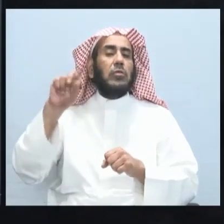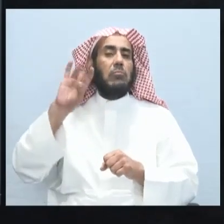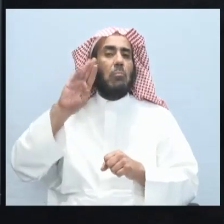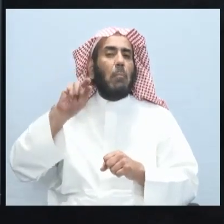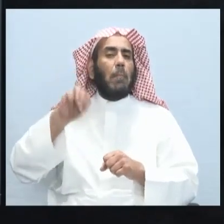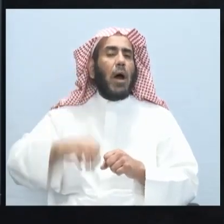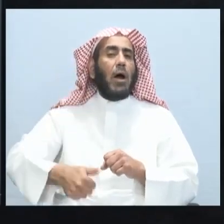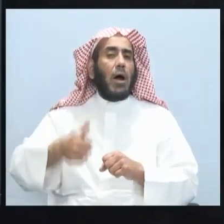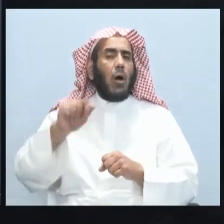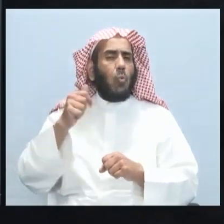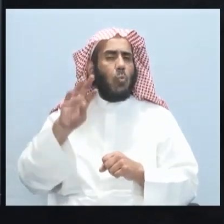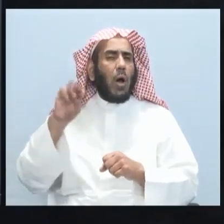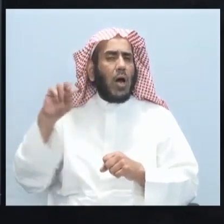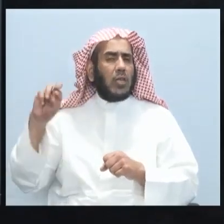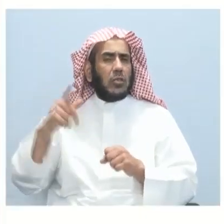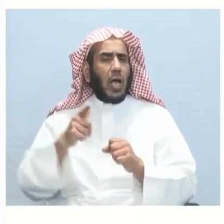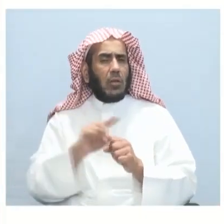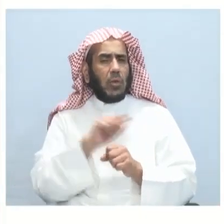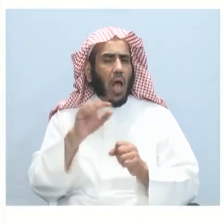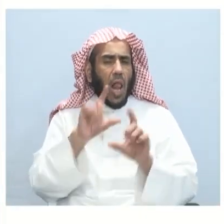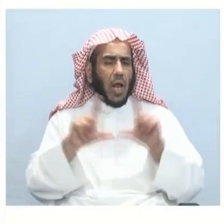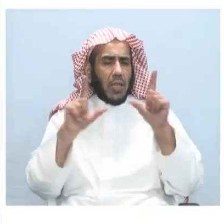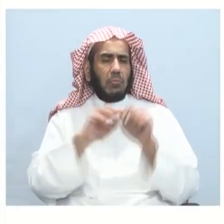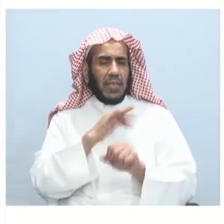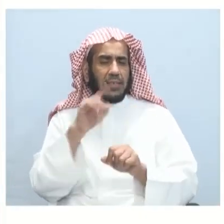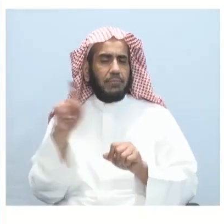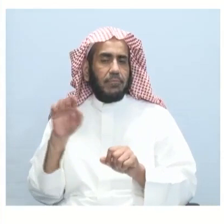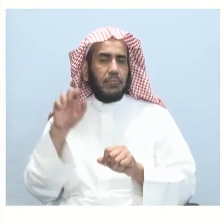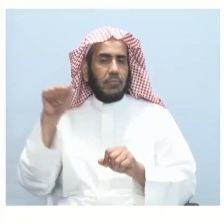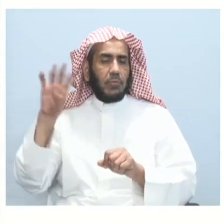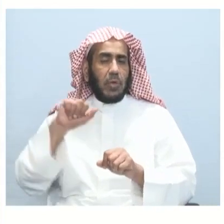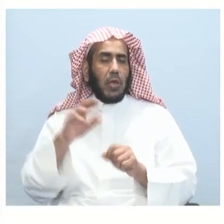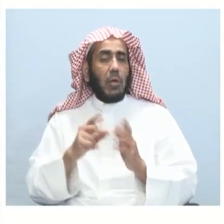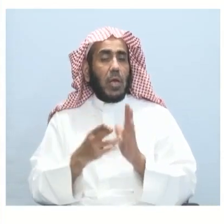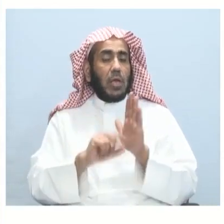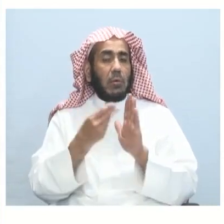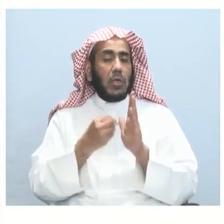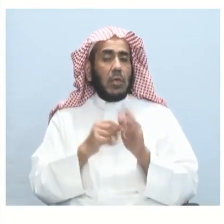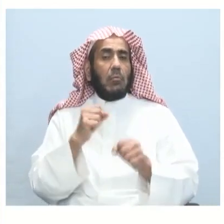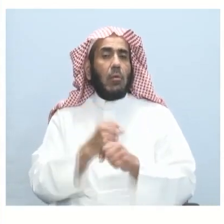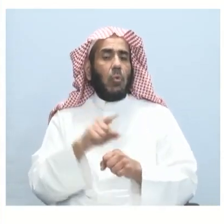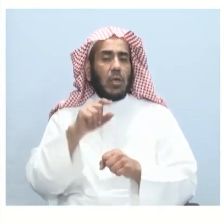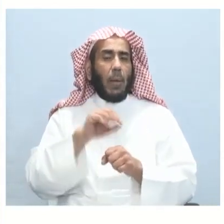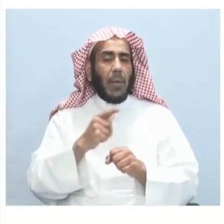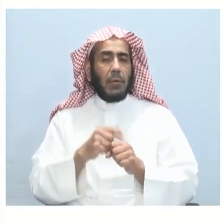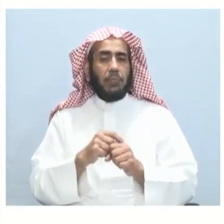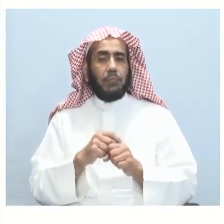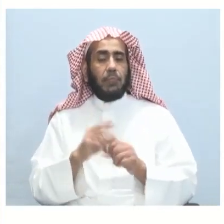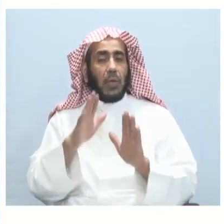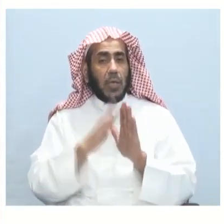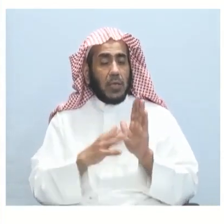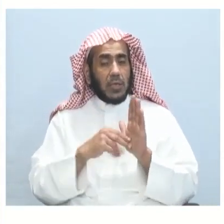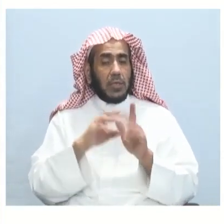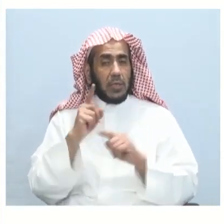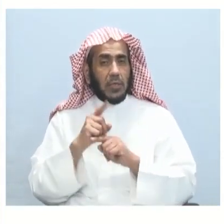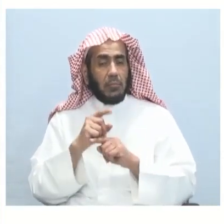ارت اذا ذكرنا ان تكون البيانات لدينا رقميه نستخدم المخطط بينما اذا كانت البيانات